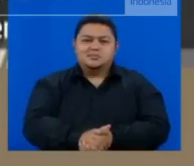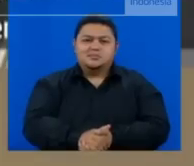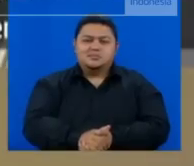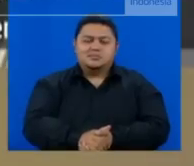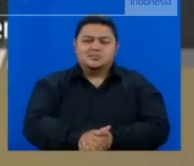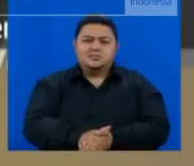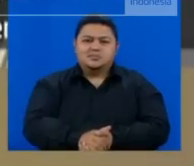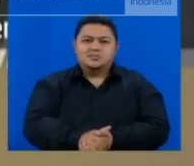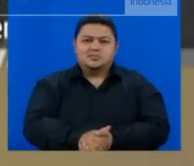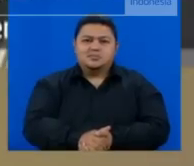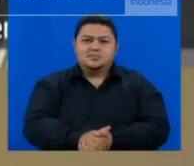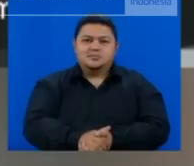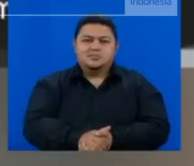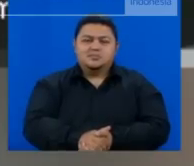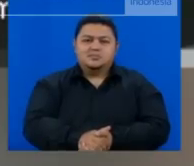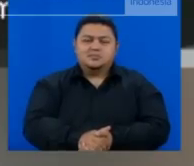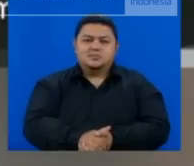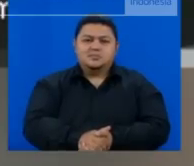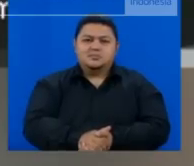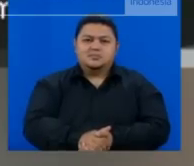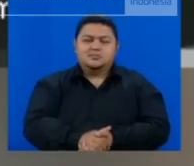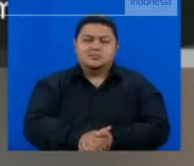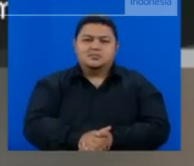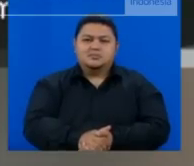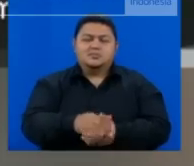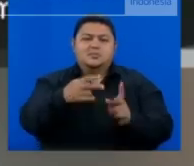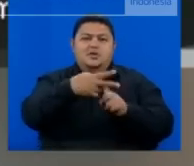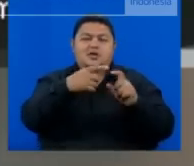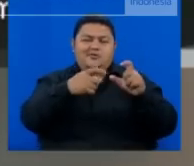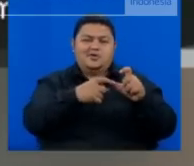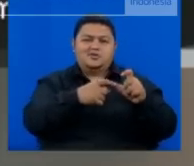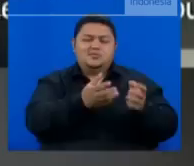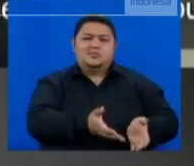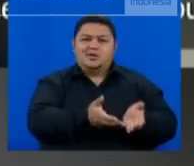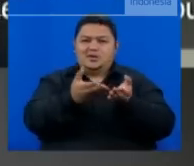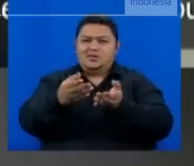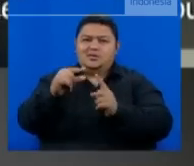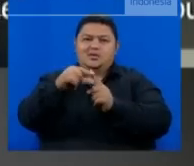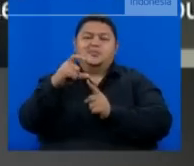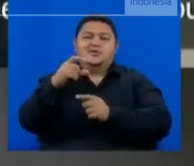FS mengantar PC pulang.